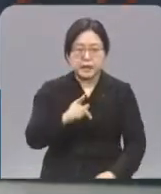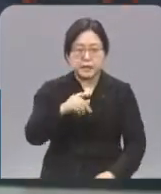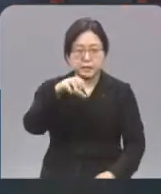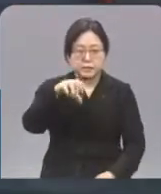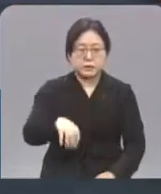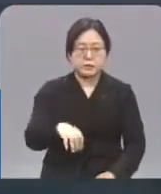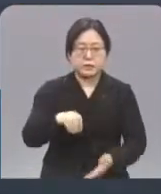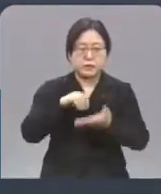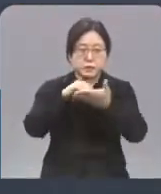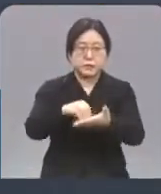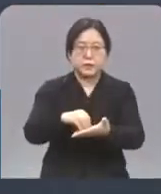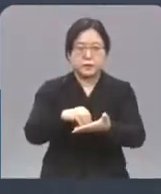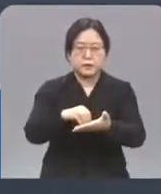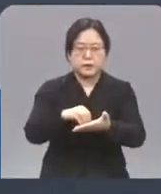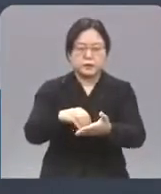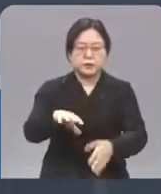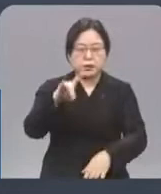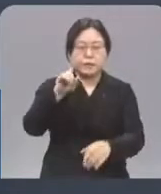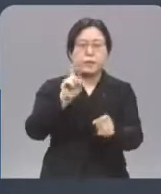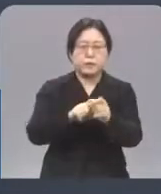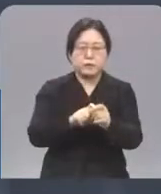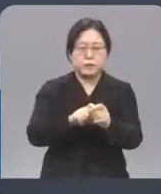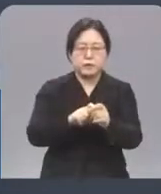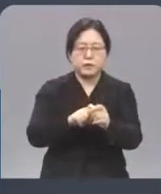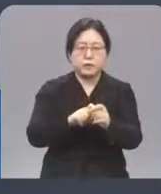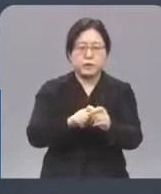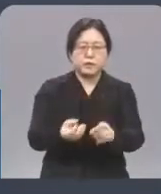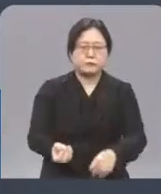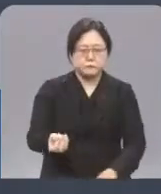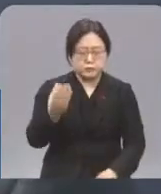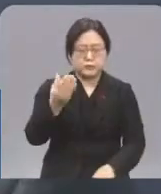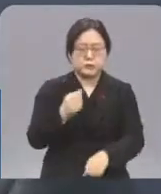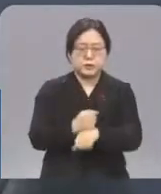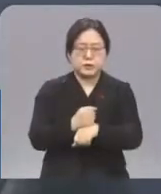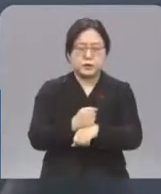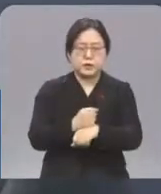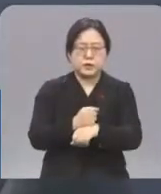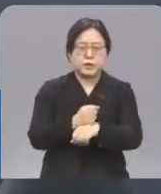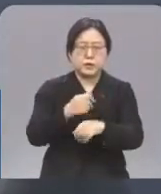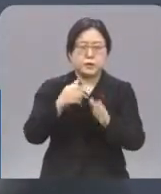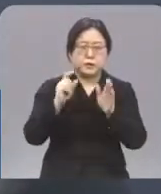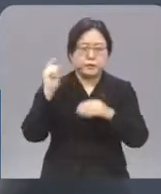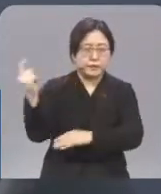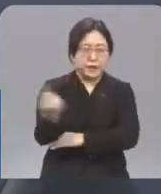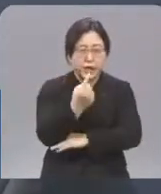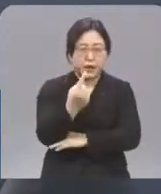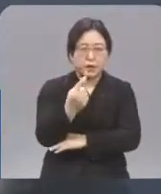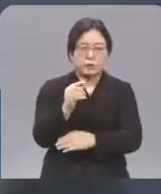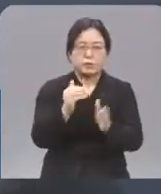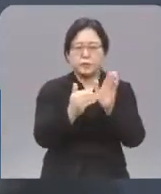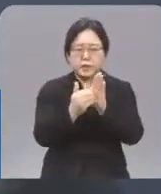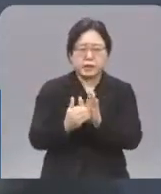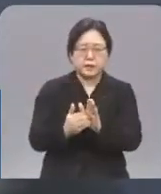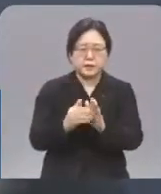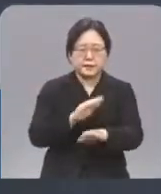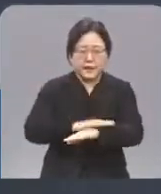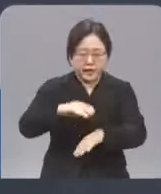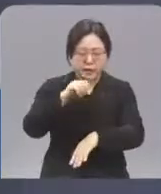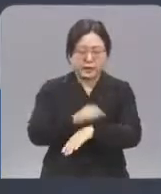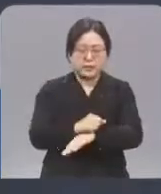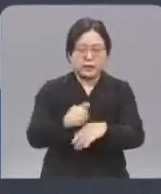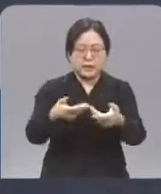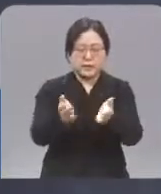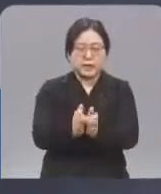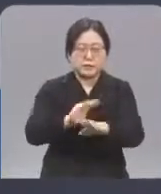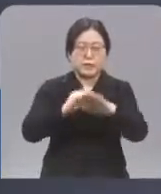에서 열린 입단식에서 첫번째 목표는 당연히 우승 이라며 장타 든 숲 이든 필요한 자리에서 최대한 잘해서 팀